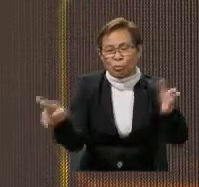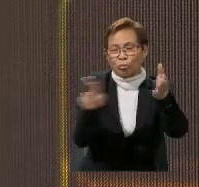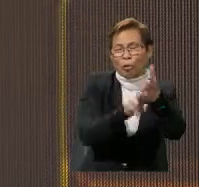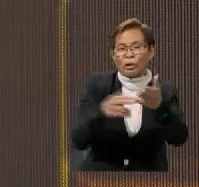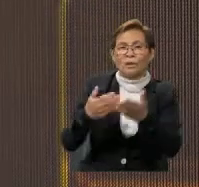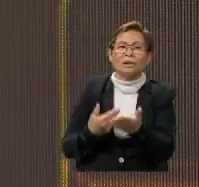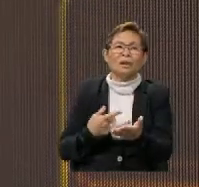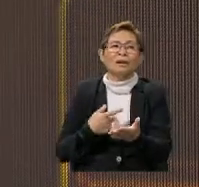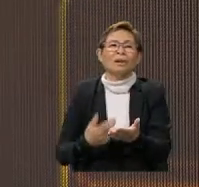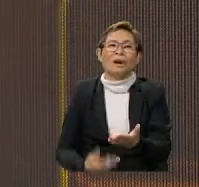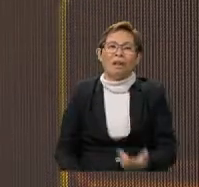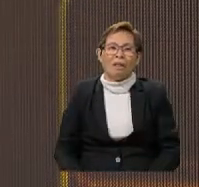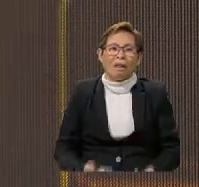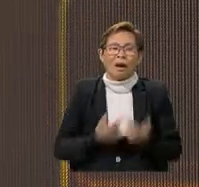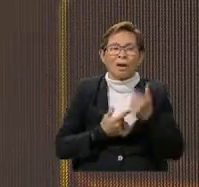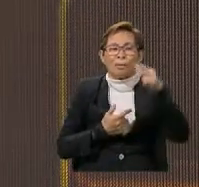membawakan gambaran